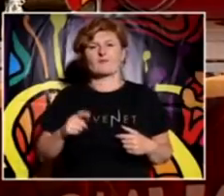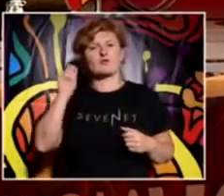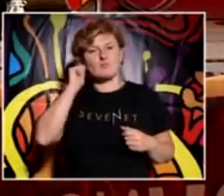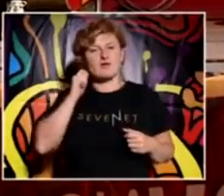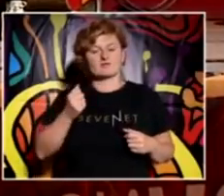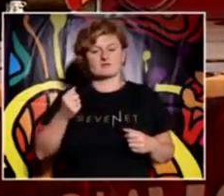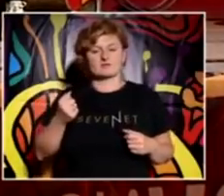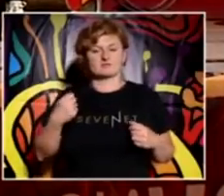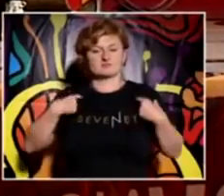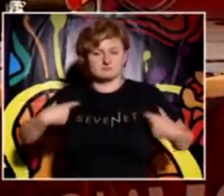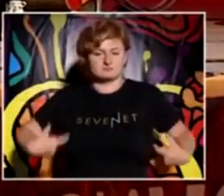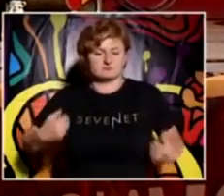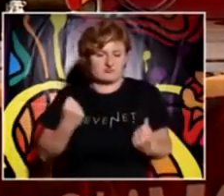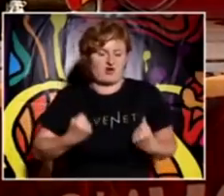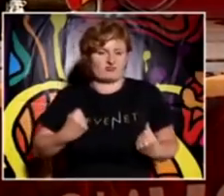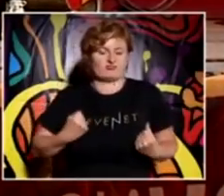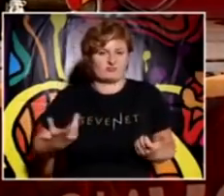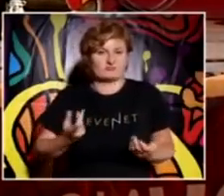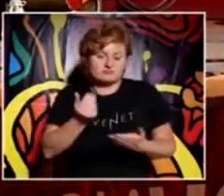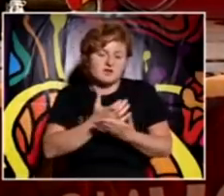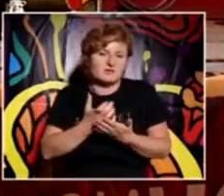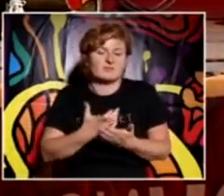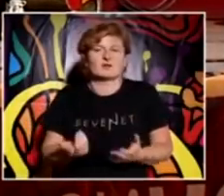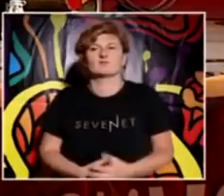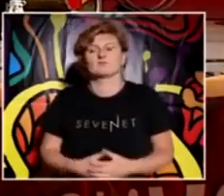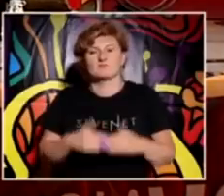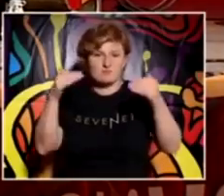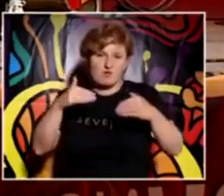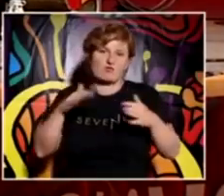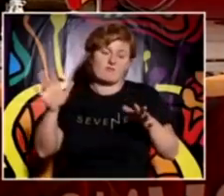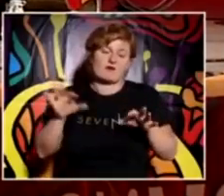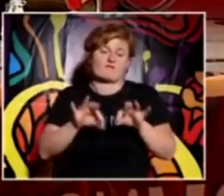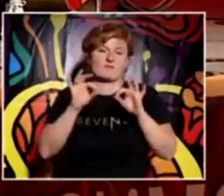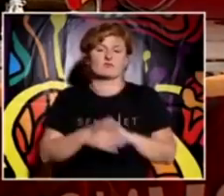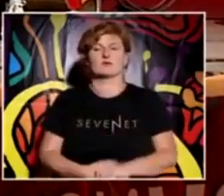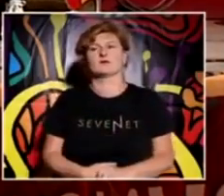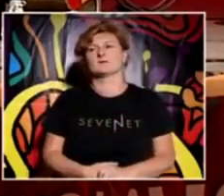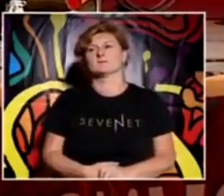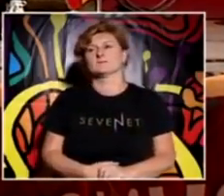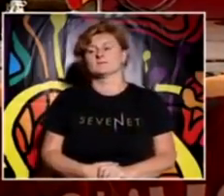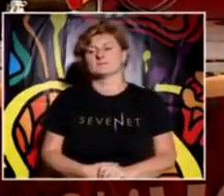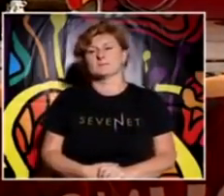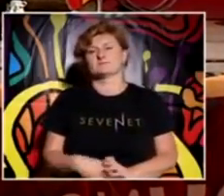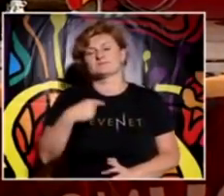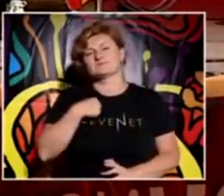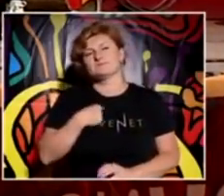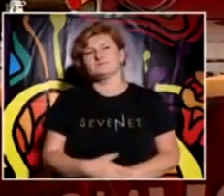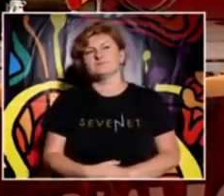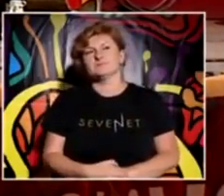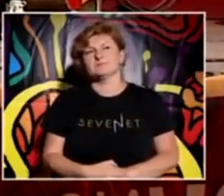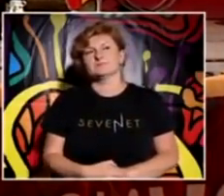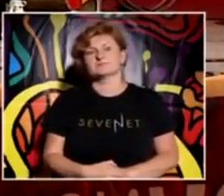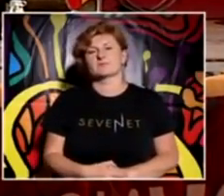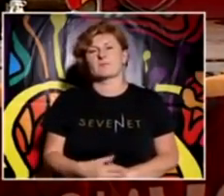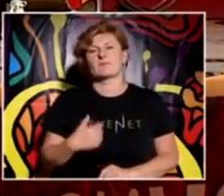noszą ciężary, ale mogą, mają ten wybór. Ja tak